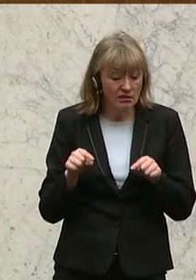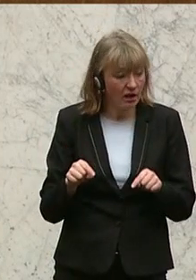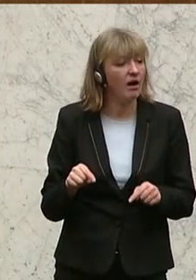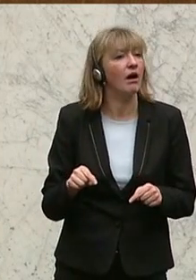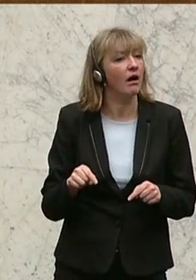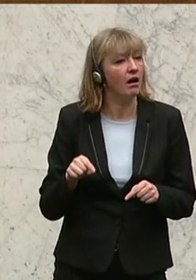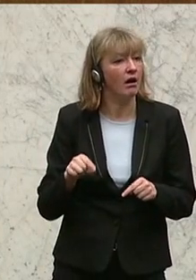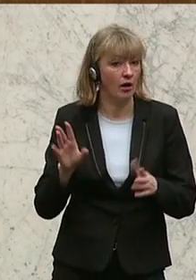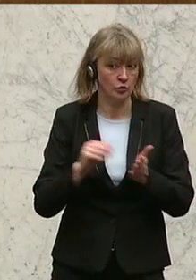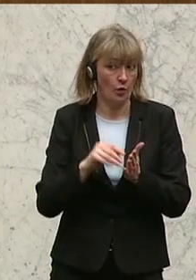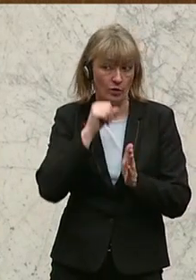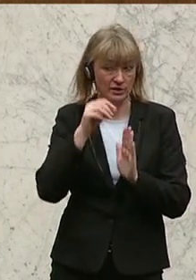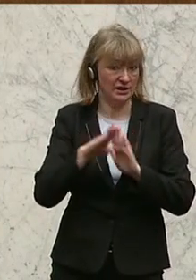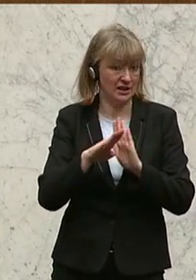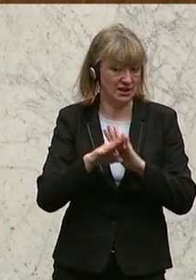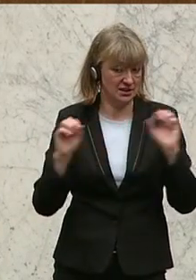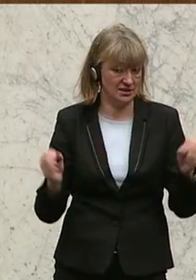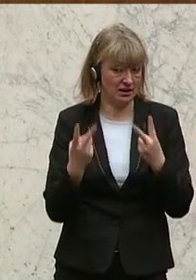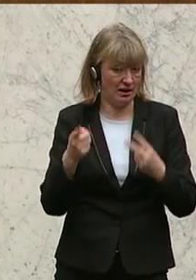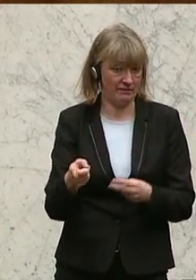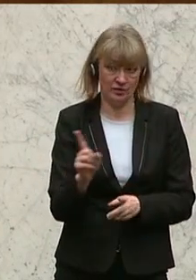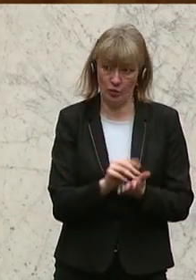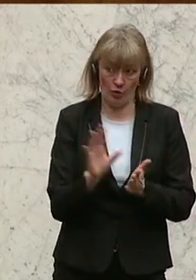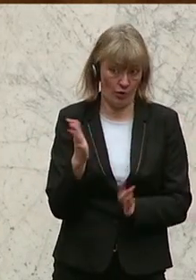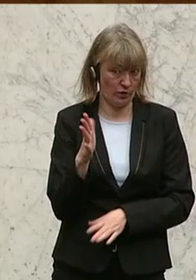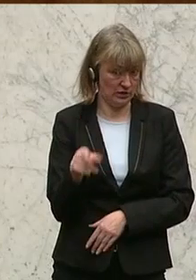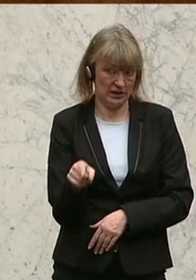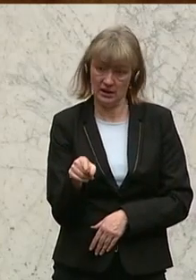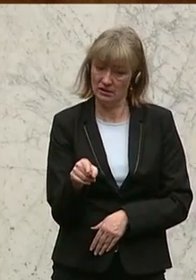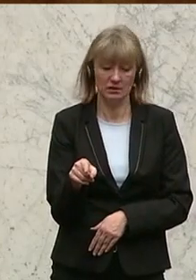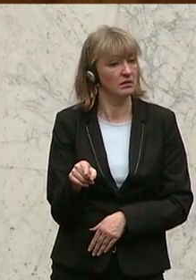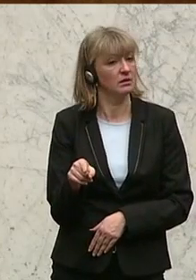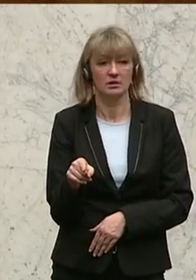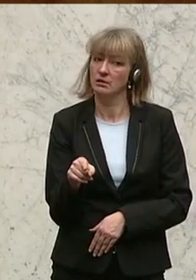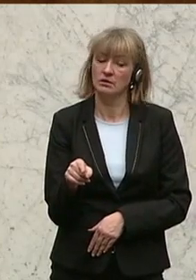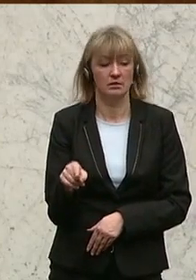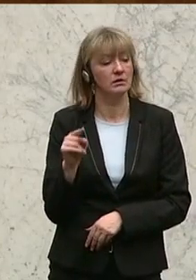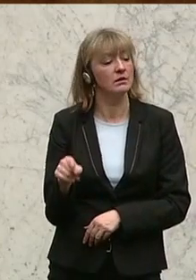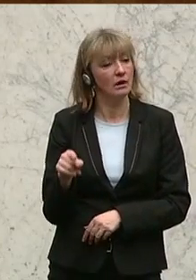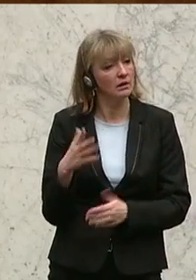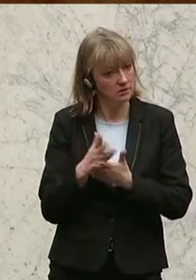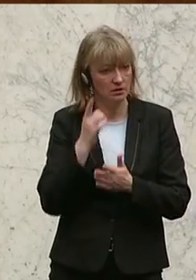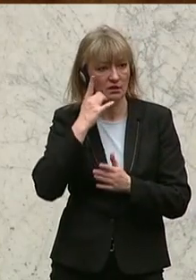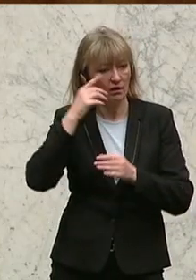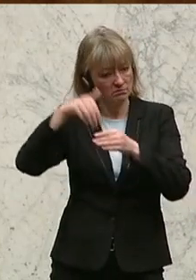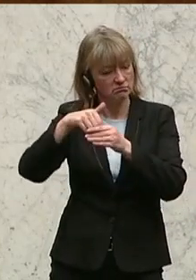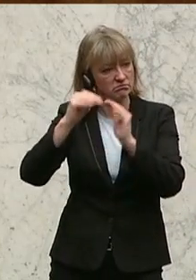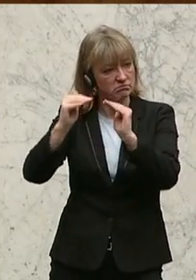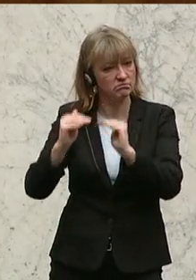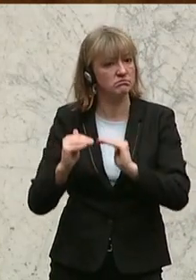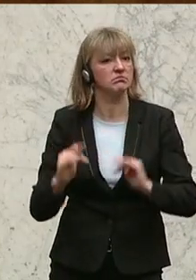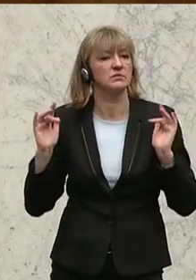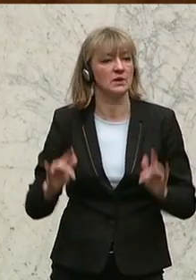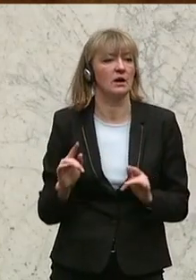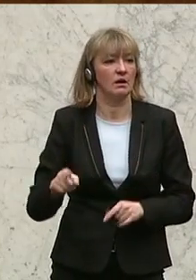es noch nicht Gesetzeskraft hat, es ist nicht in Kraft getreten, wird das Ganze detailliert. Die